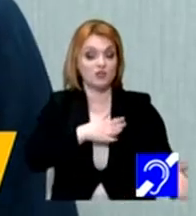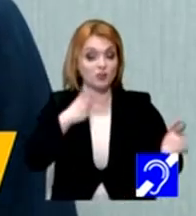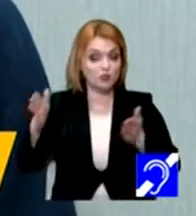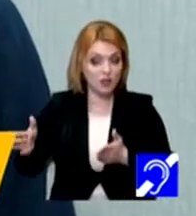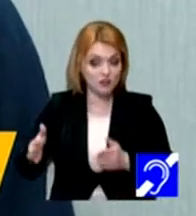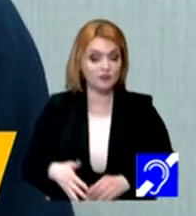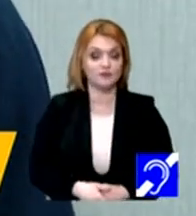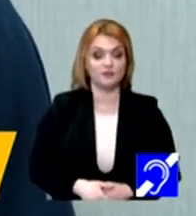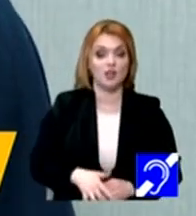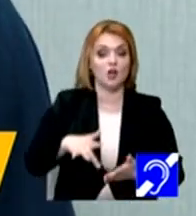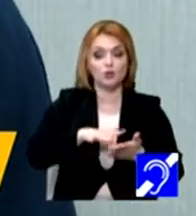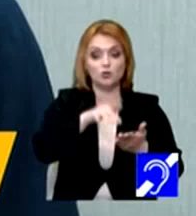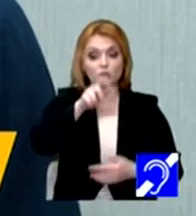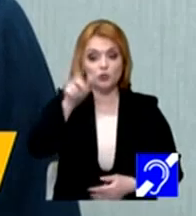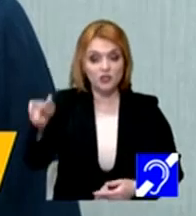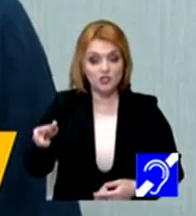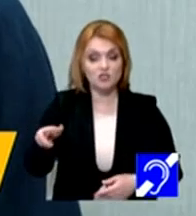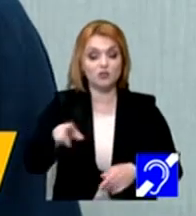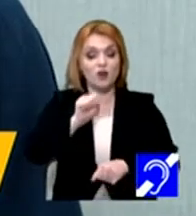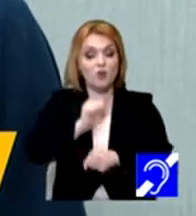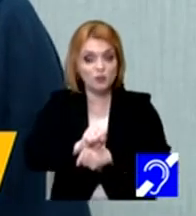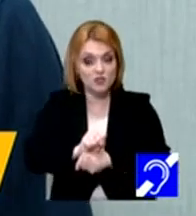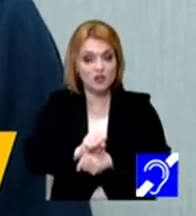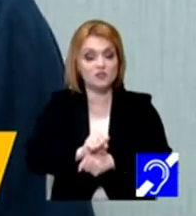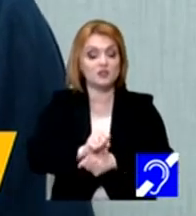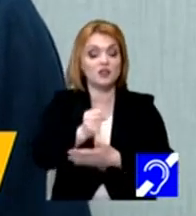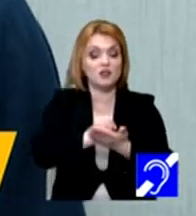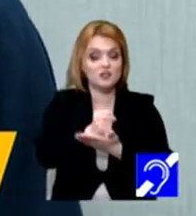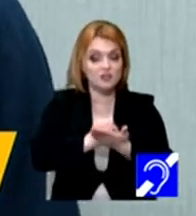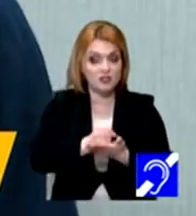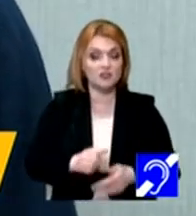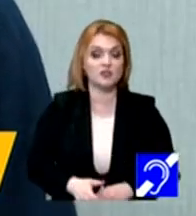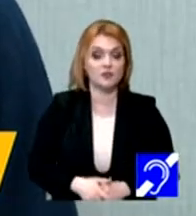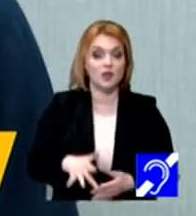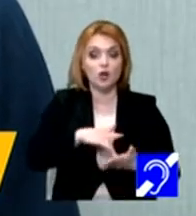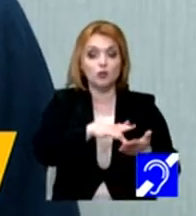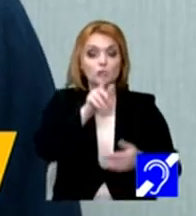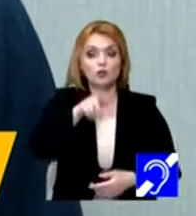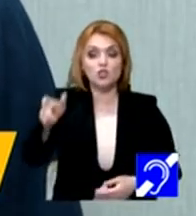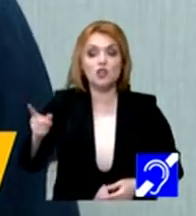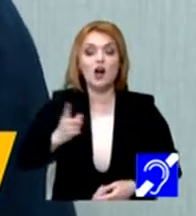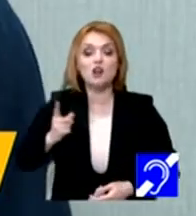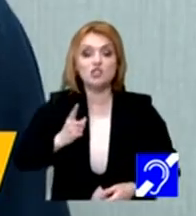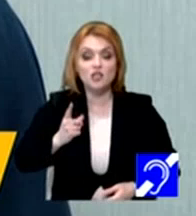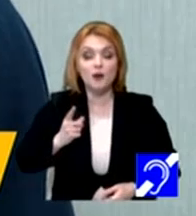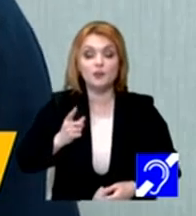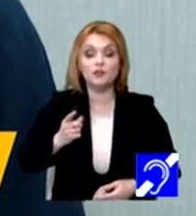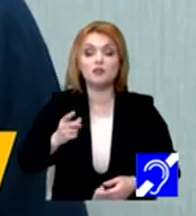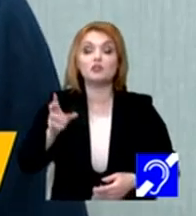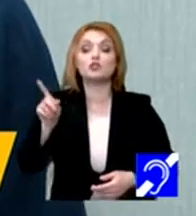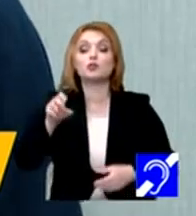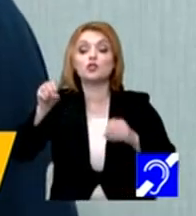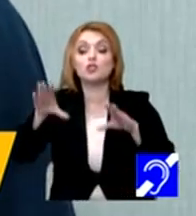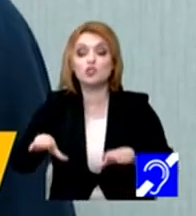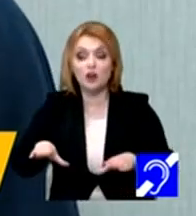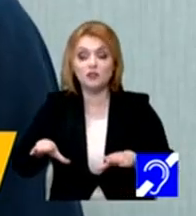turiștii au făcut o pauză de la rezervări pentru că este o incertitudine, turiștii așteaptă și ei o soluționare